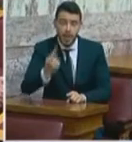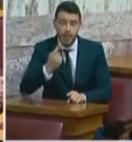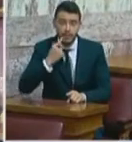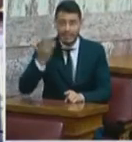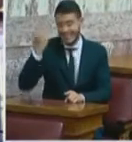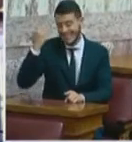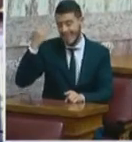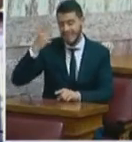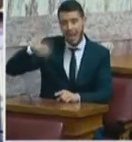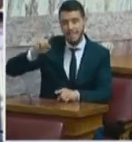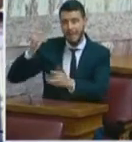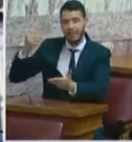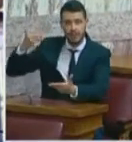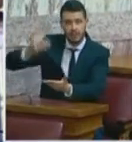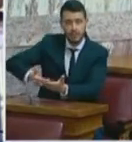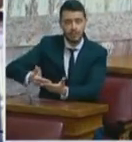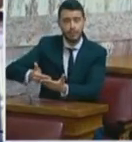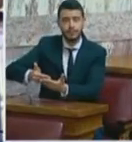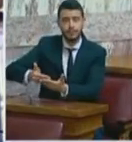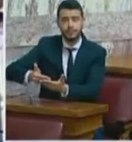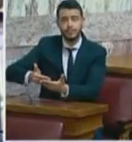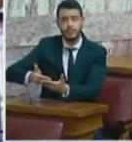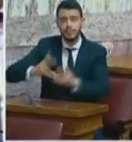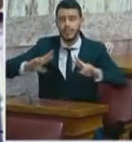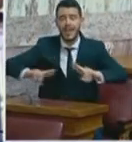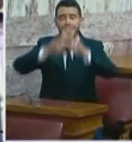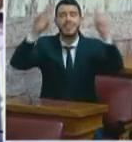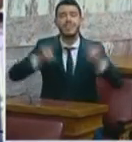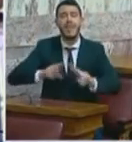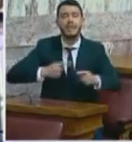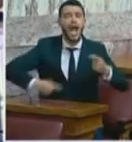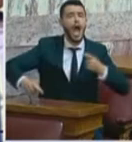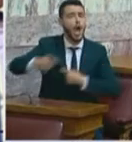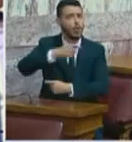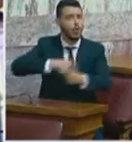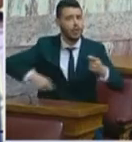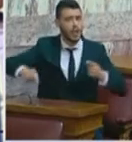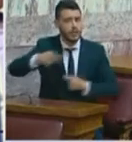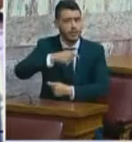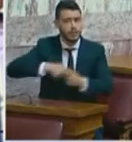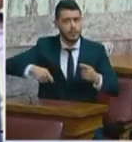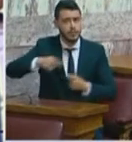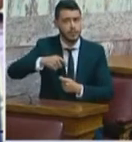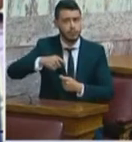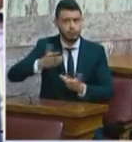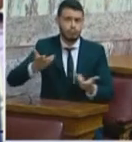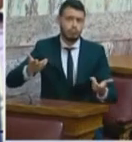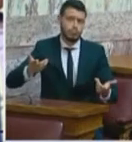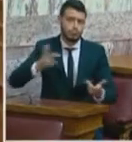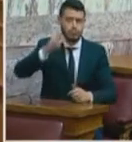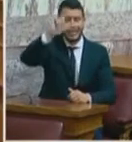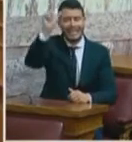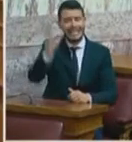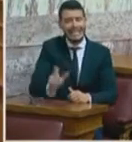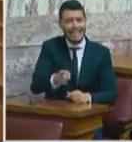σχέση με τις διεθνείς αγορές που εμπολής οφείλεται στην πολιτική αβεβαιότητα στην Ιταλία,